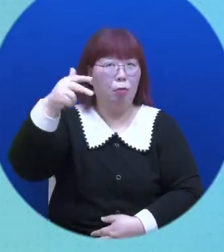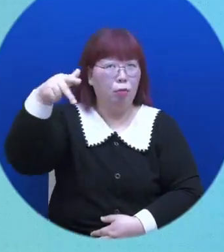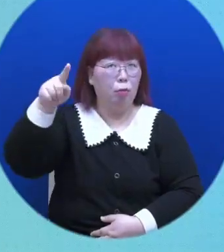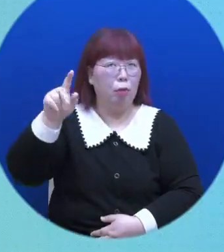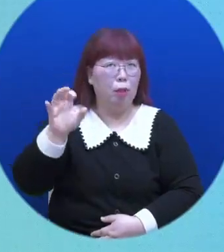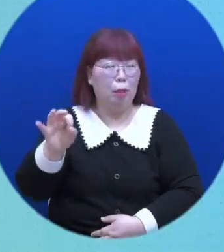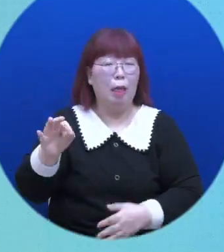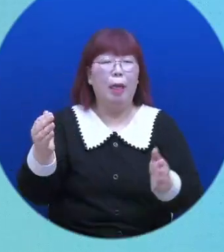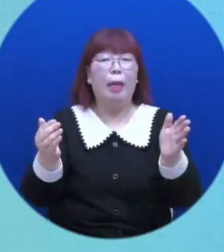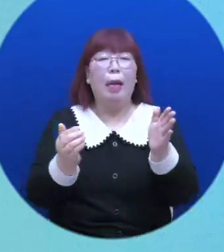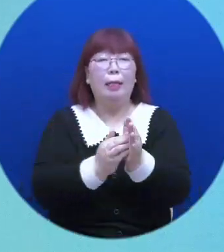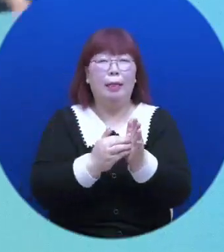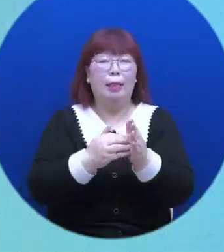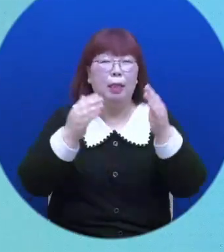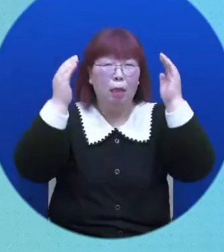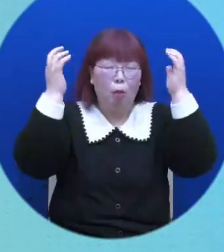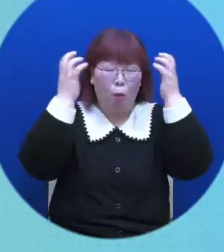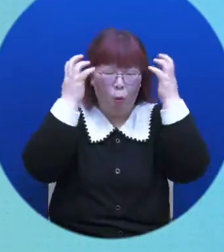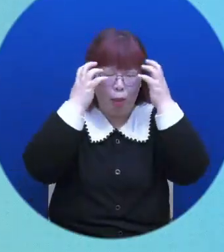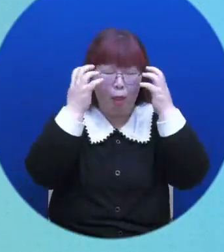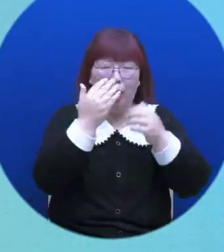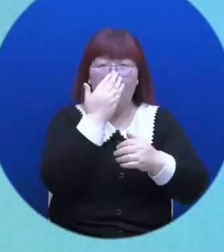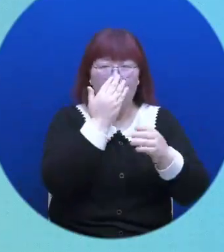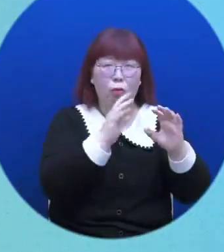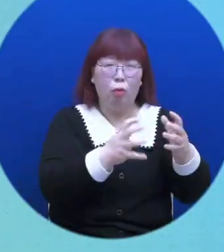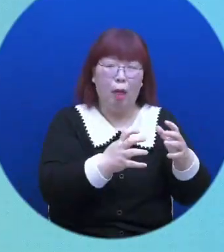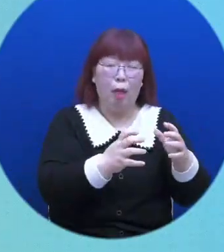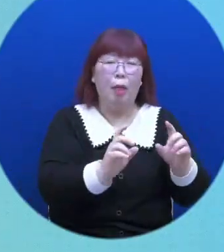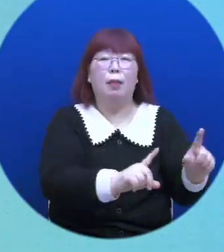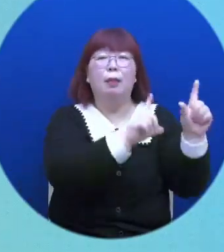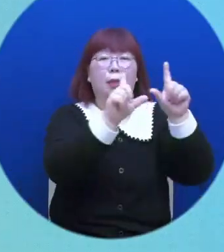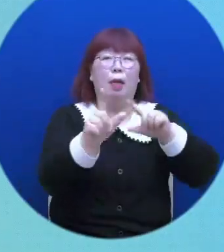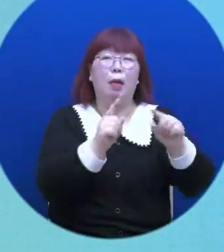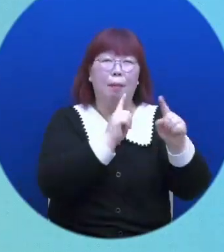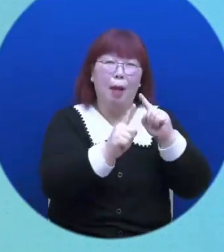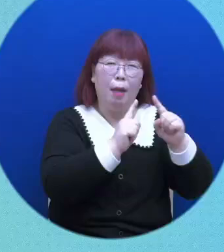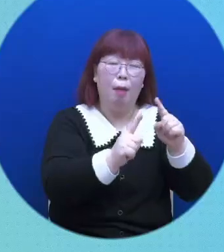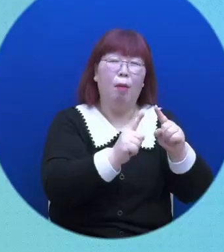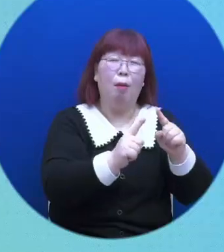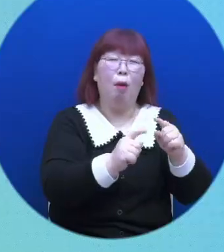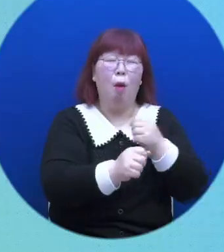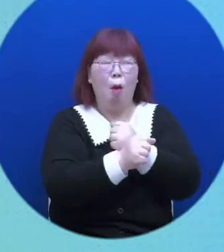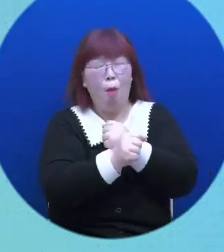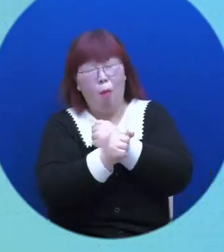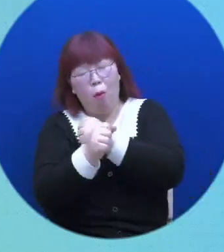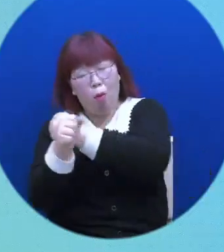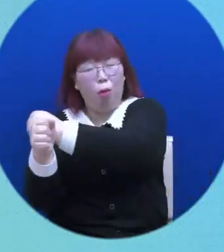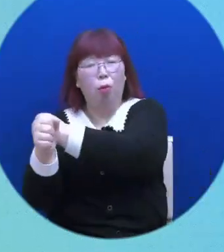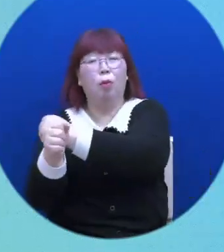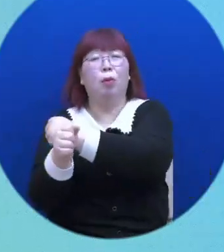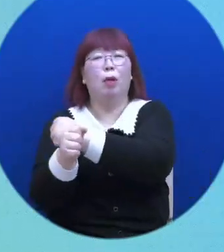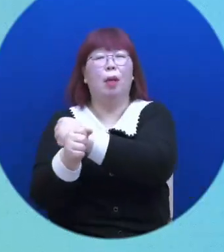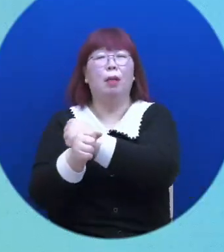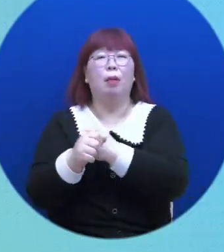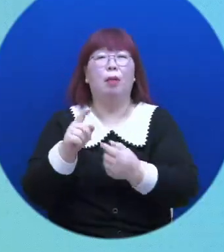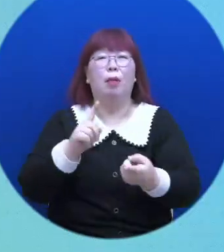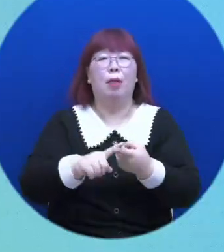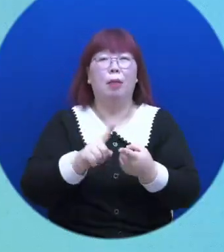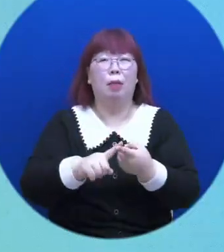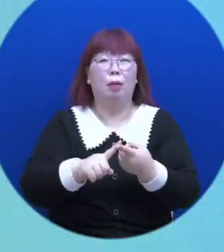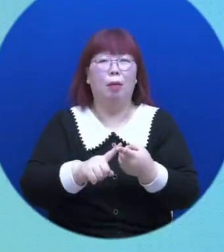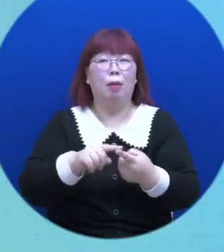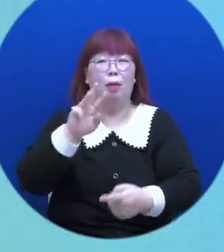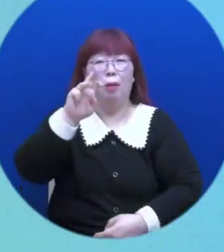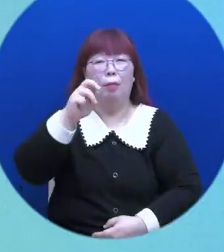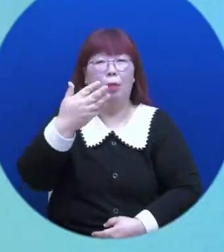39장까지가 고난의 유다를 말해요. 그리고 바빌론의 포로로 끌려갈 것을 이사야